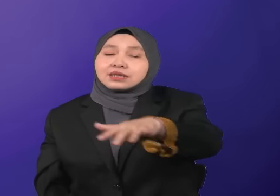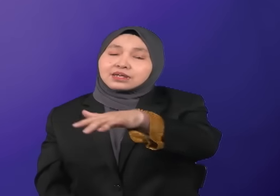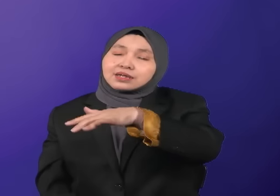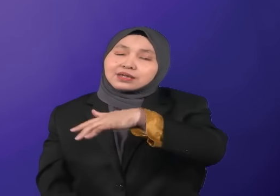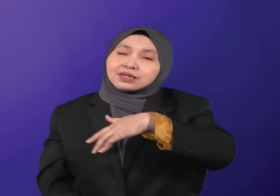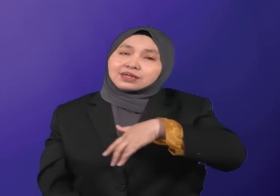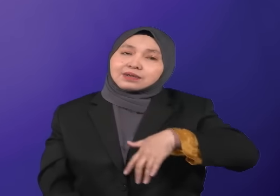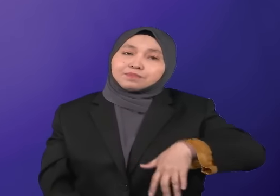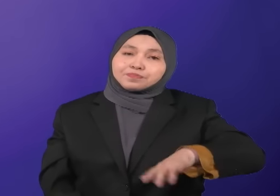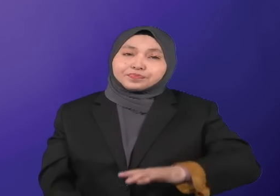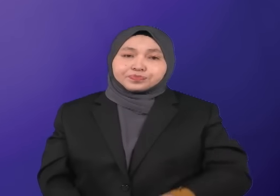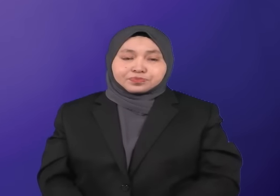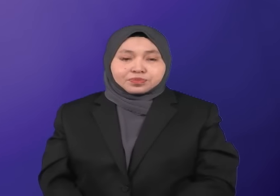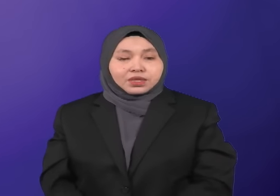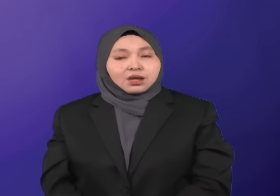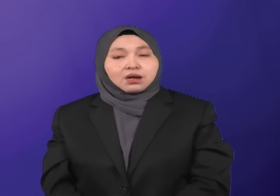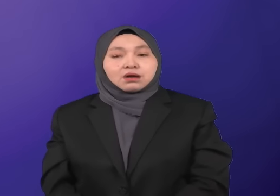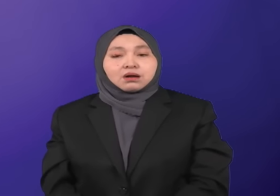Bismillahirrahmanirrahim.